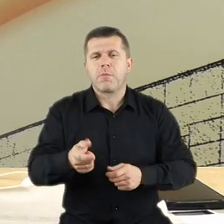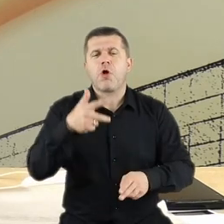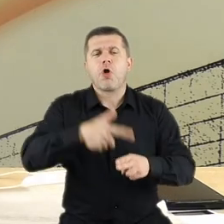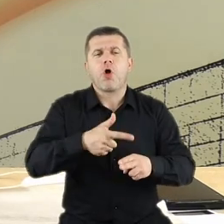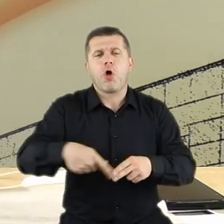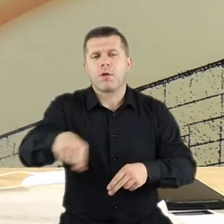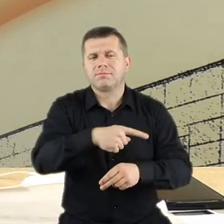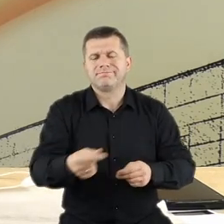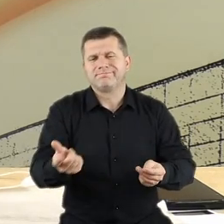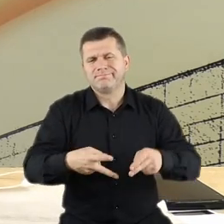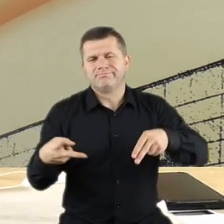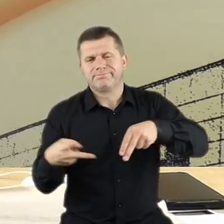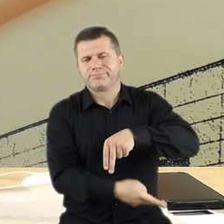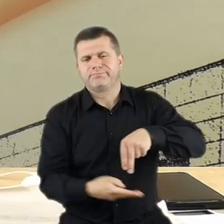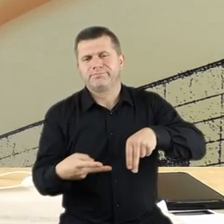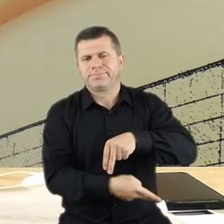wałkonie